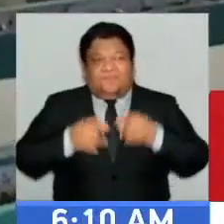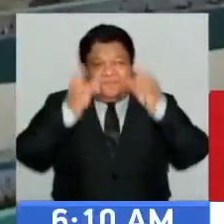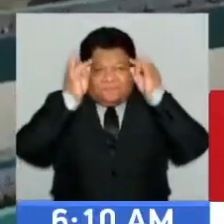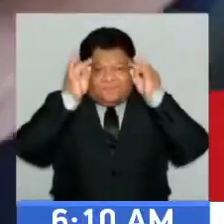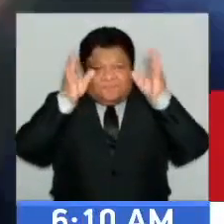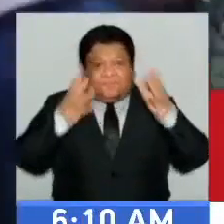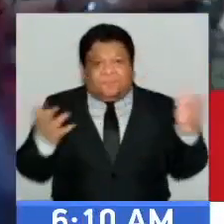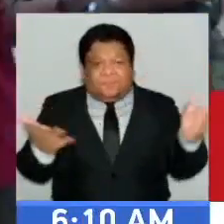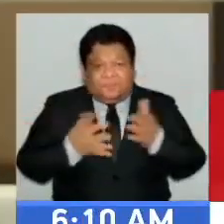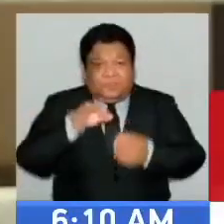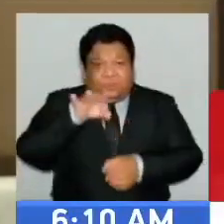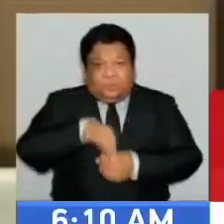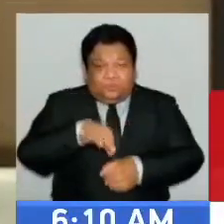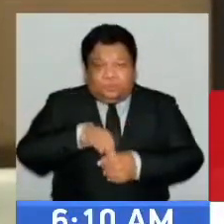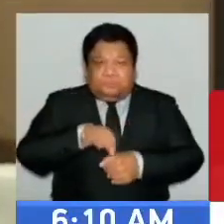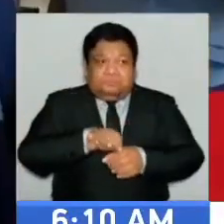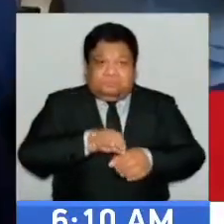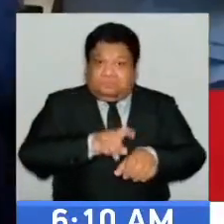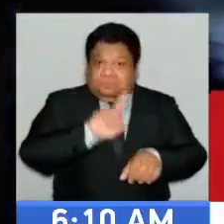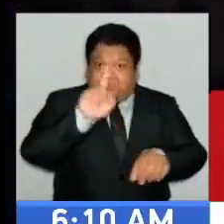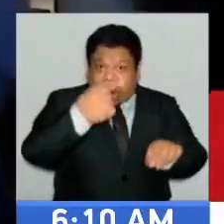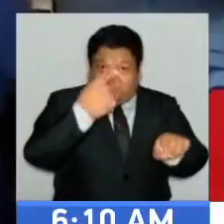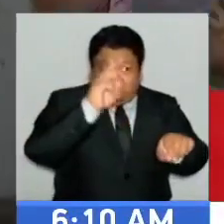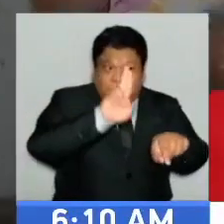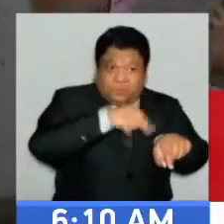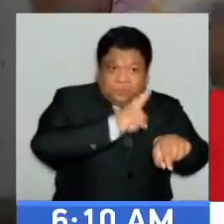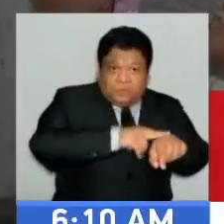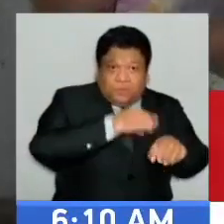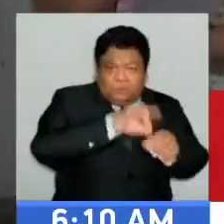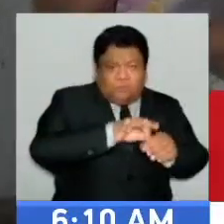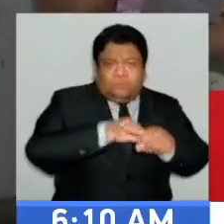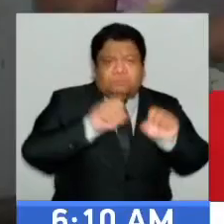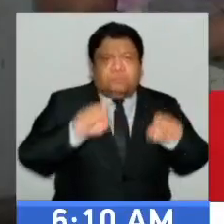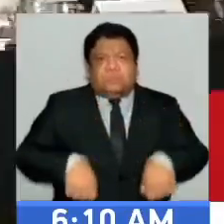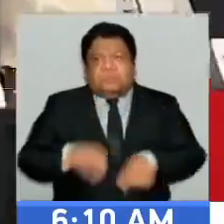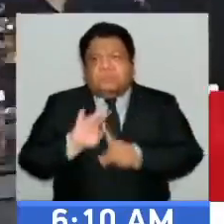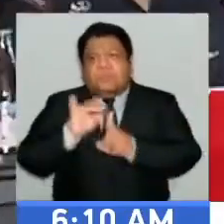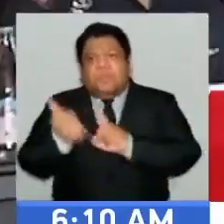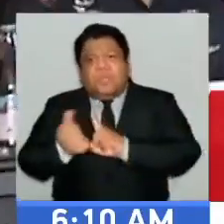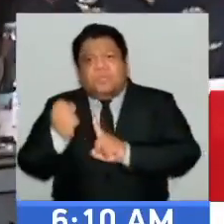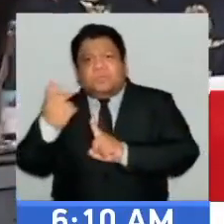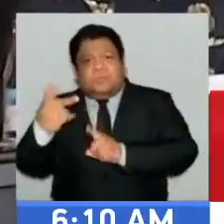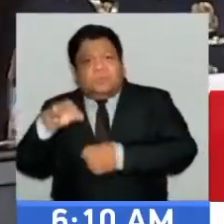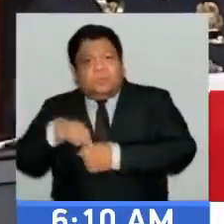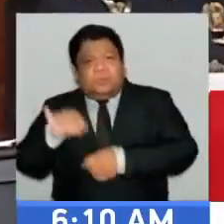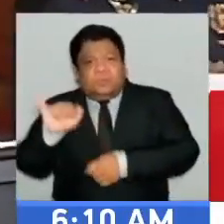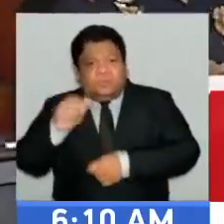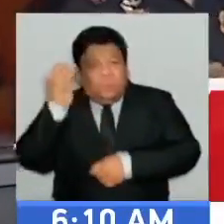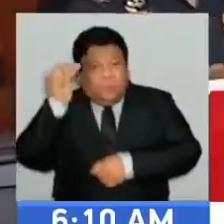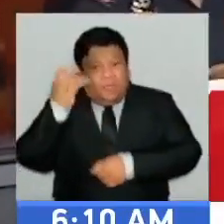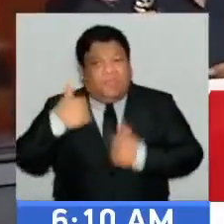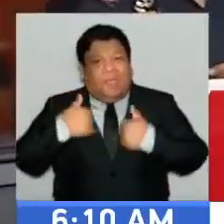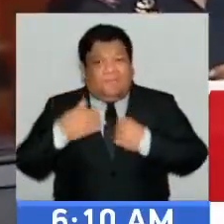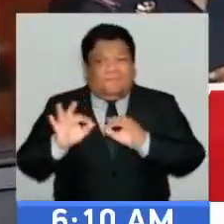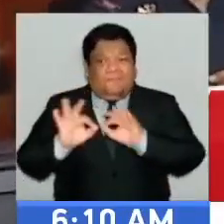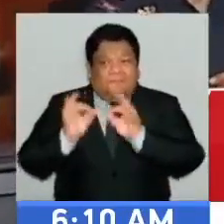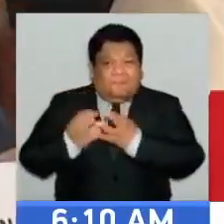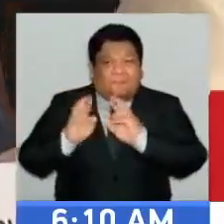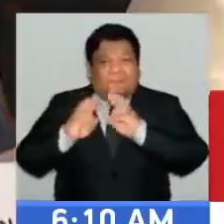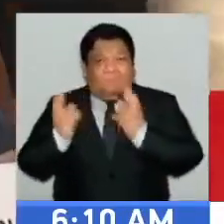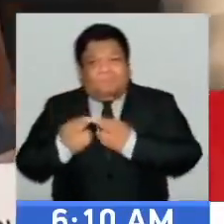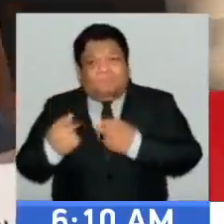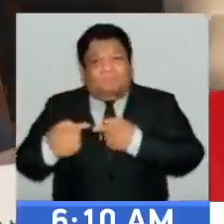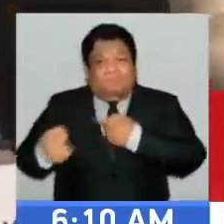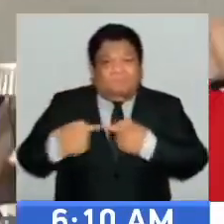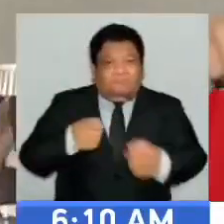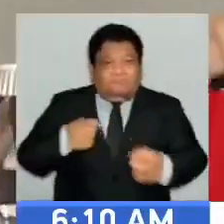kabataang election sa October, lalo't may chance ang magkakamag-anak ang magiging magkaribal. Kaya pumirma ng kasunduan ng COMELEC, PNP at